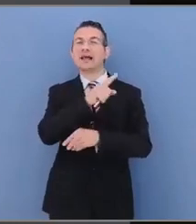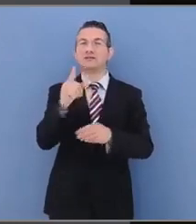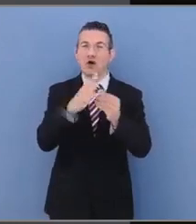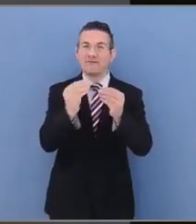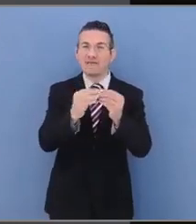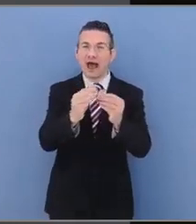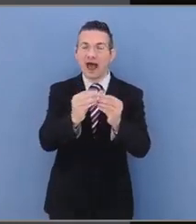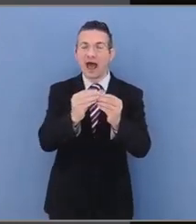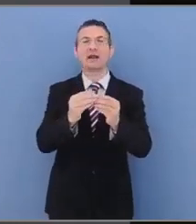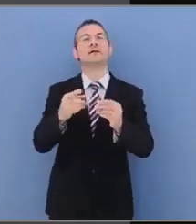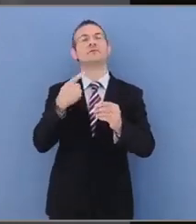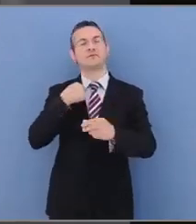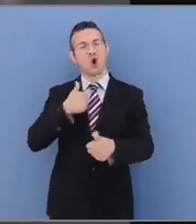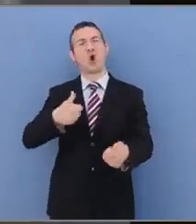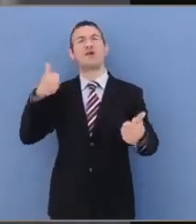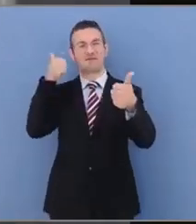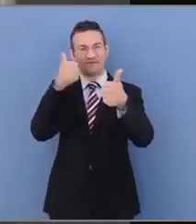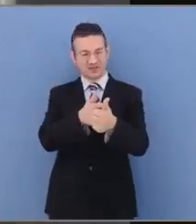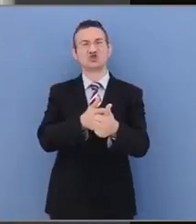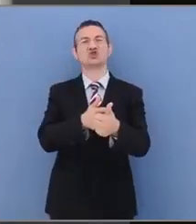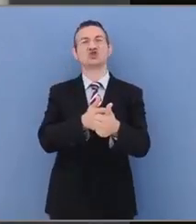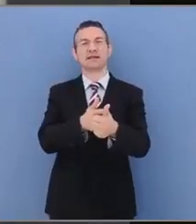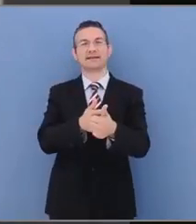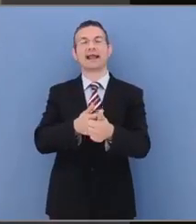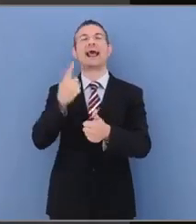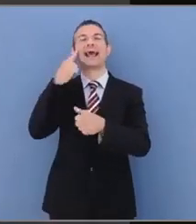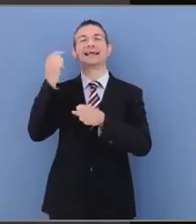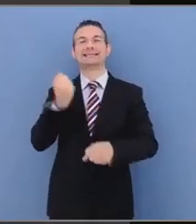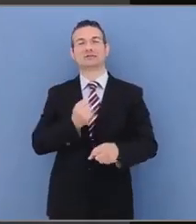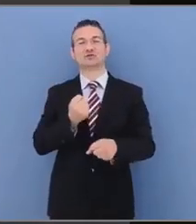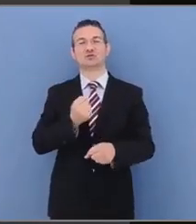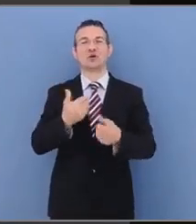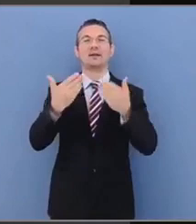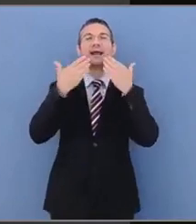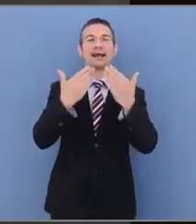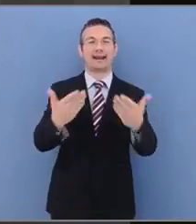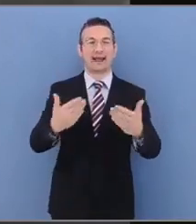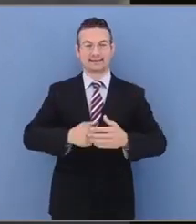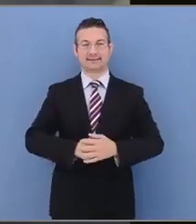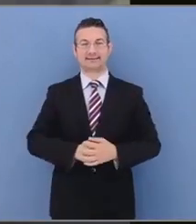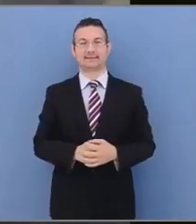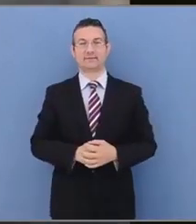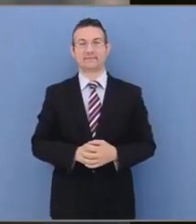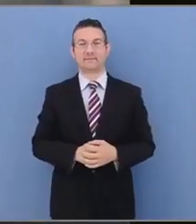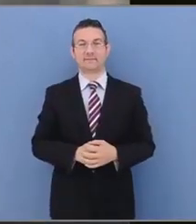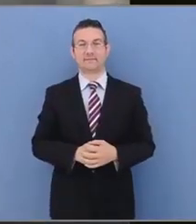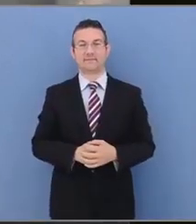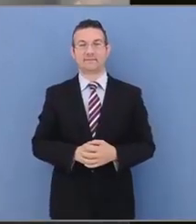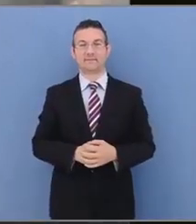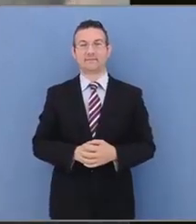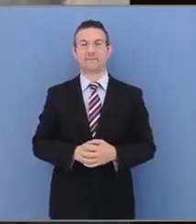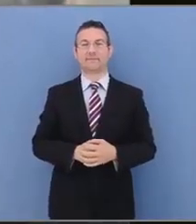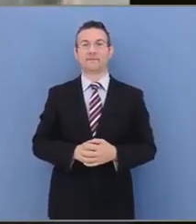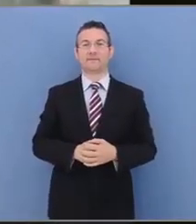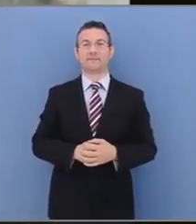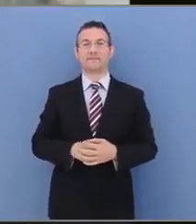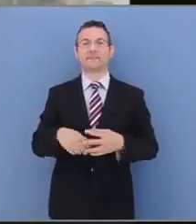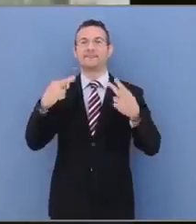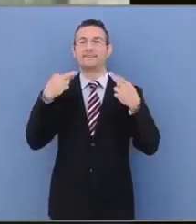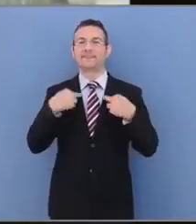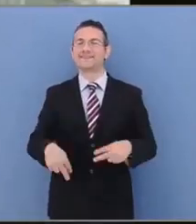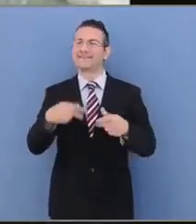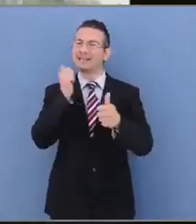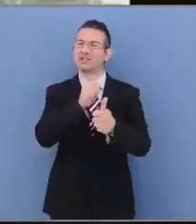vicino le istituzioni. Grazie. La vita ci affida ciascuno di noi